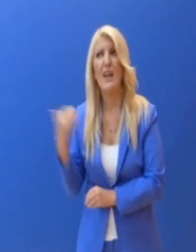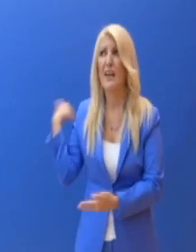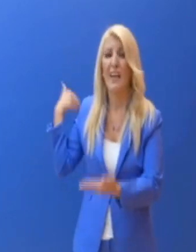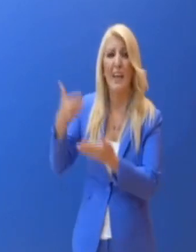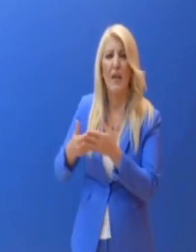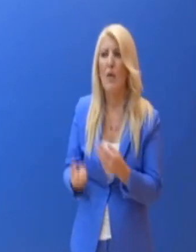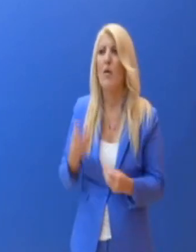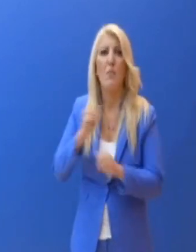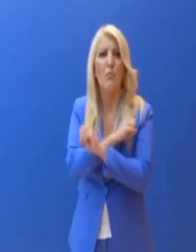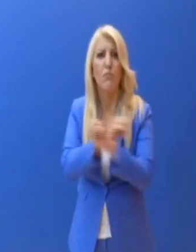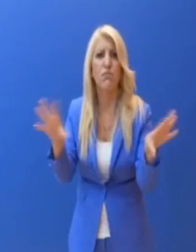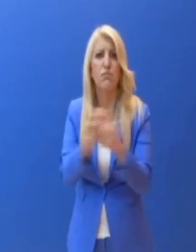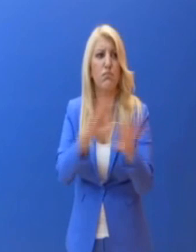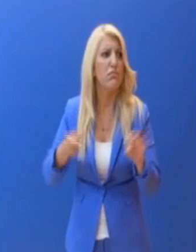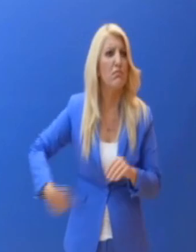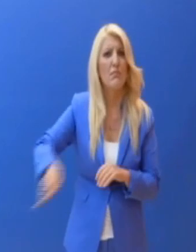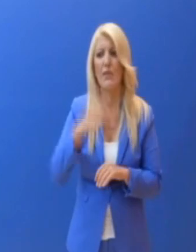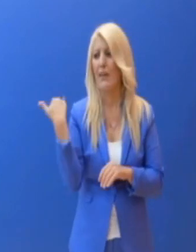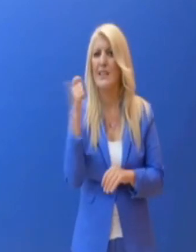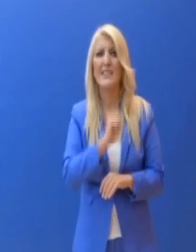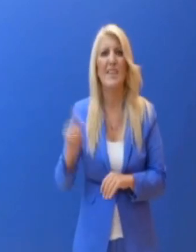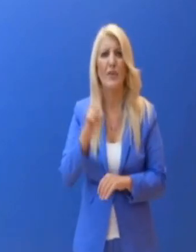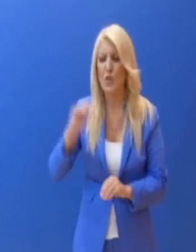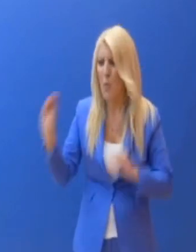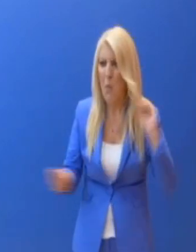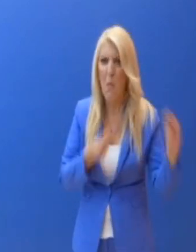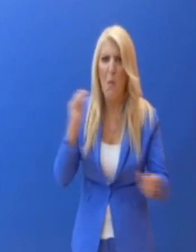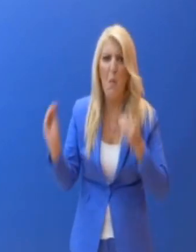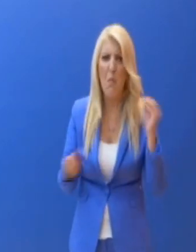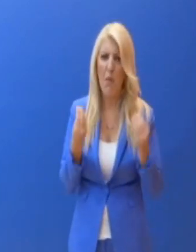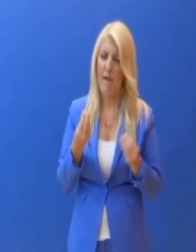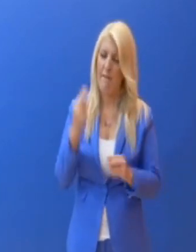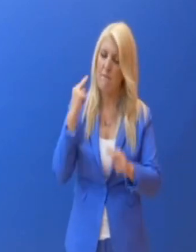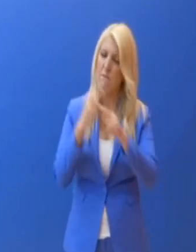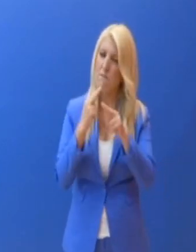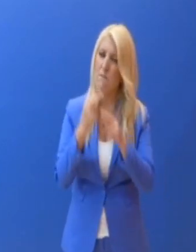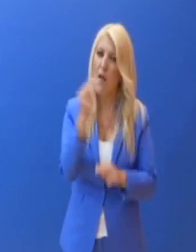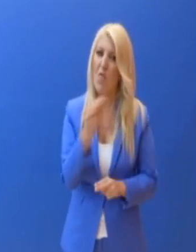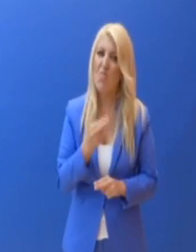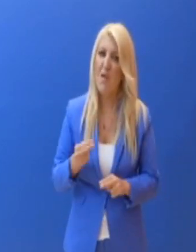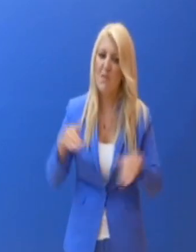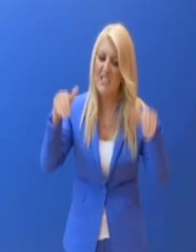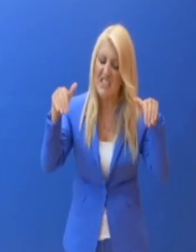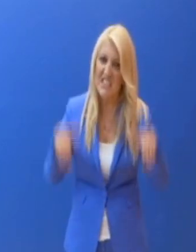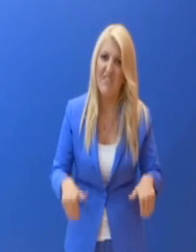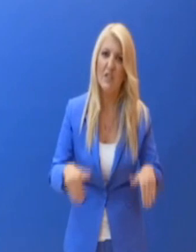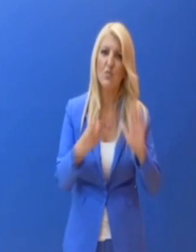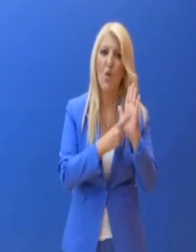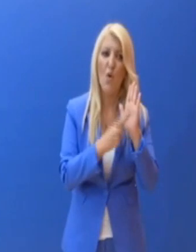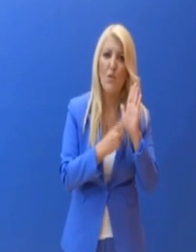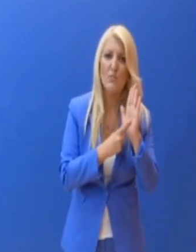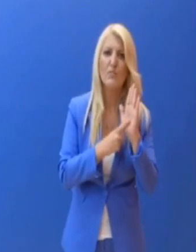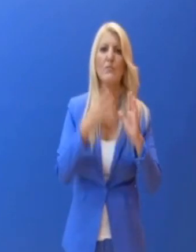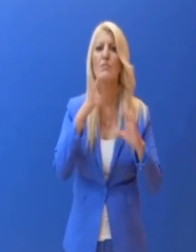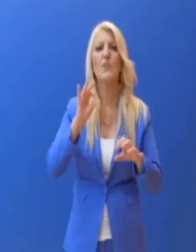Σαββατοκύριακο οι Έλληνες. Εγείρονται μείζων σημασίας ζητήματα που αφορούν τον σεβασμό των θεσμών και τη διάκριση